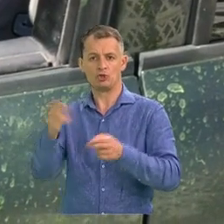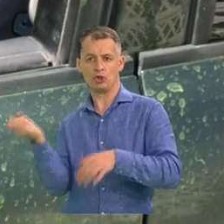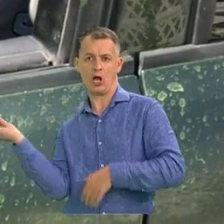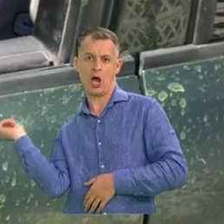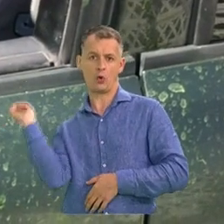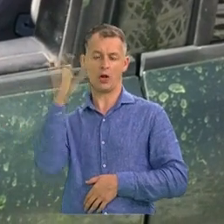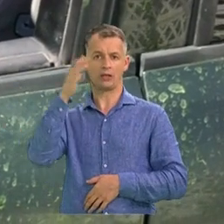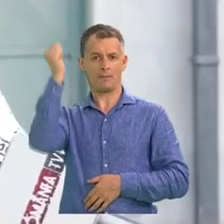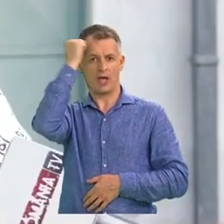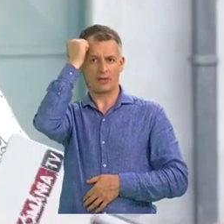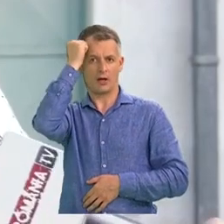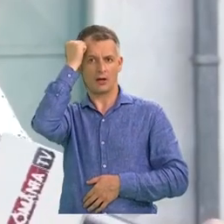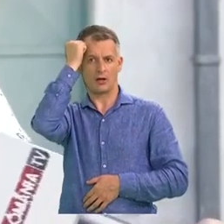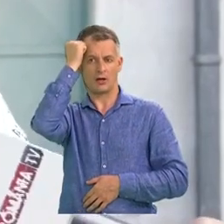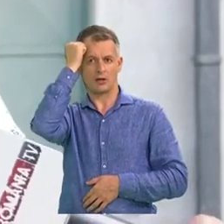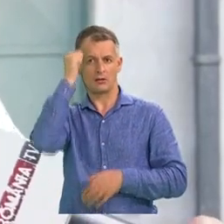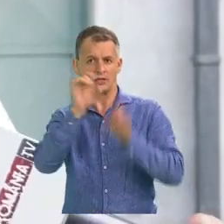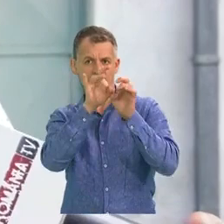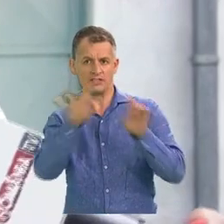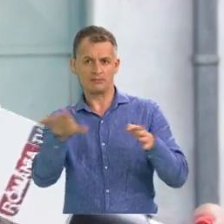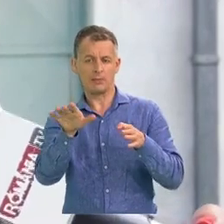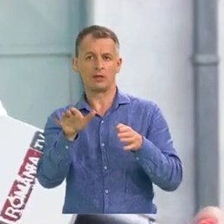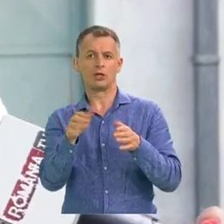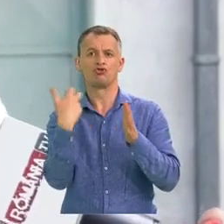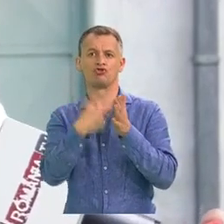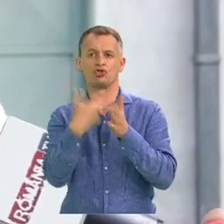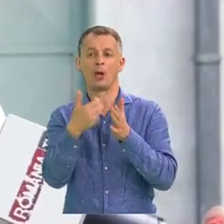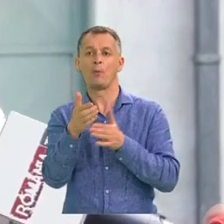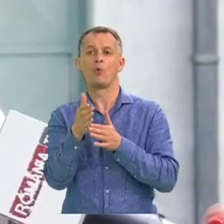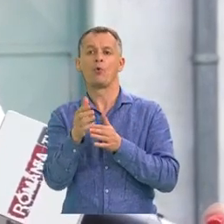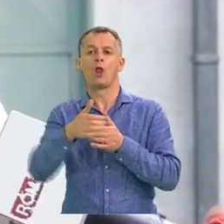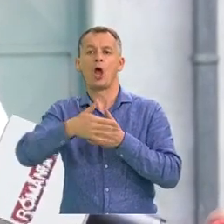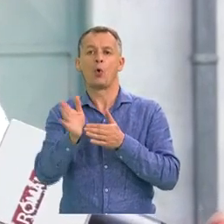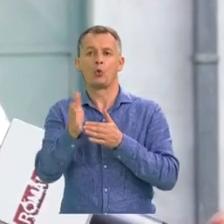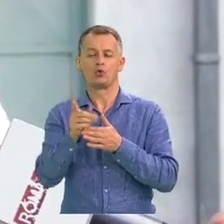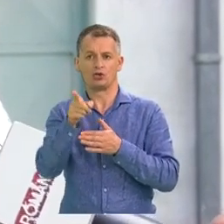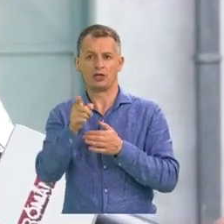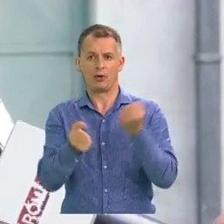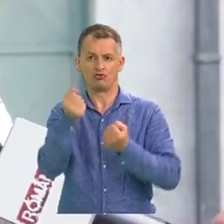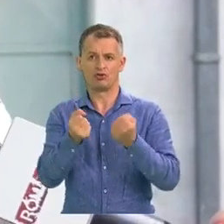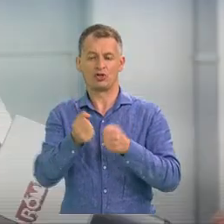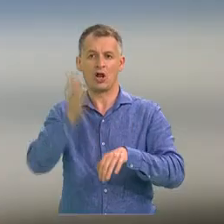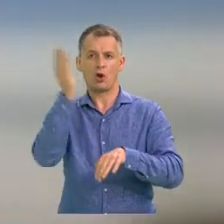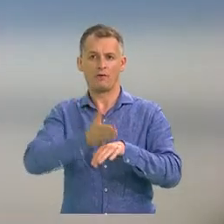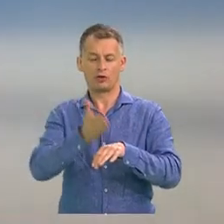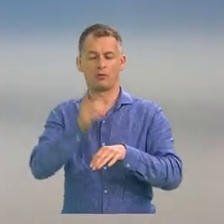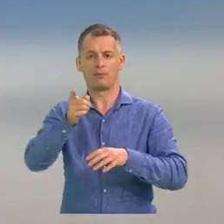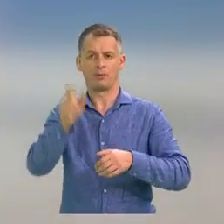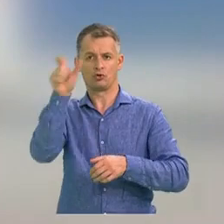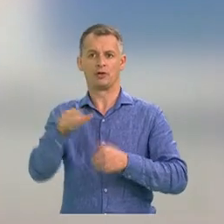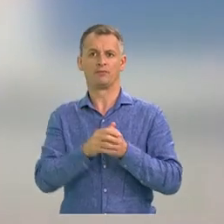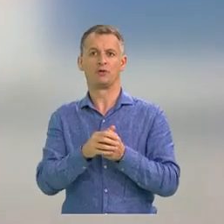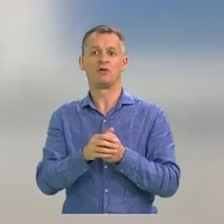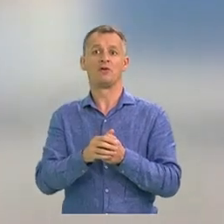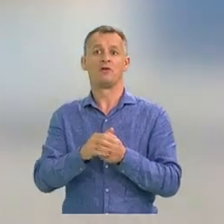Piatra respectivă a spart geamul de la portiera dreapta fața autoturismului respectiv și a lovit-o pe victimă exact în zona capului. Vecinii au chemat de